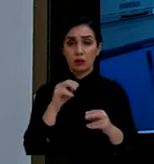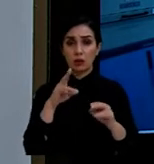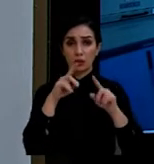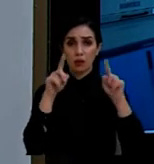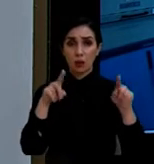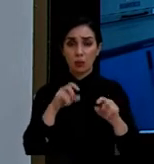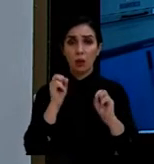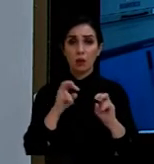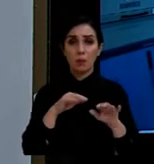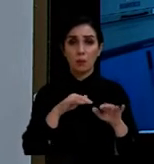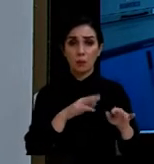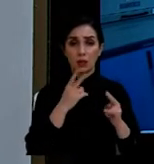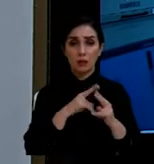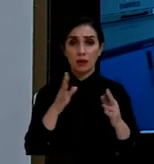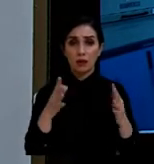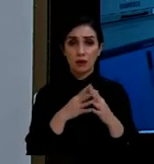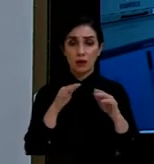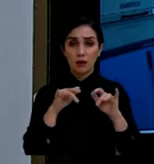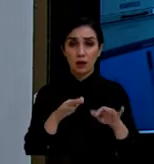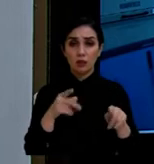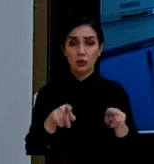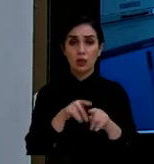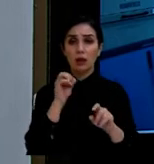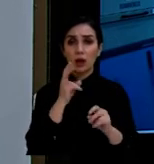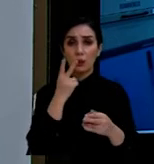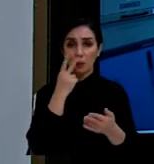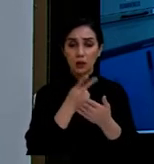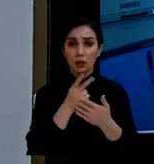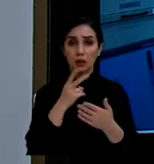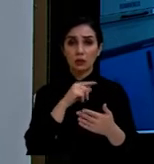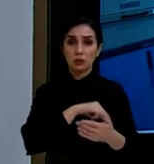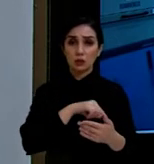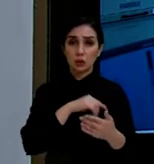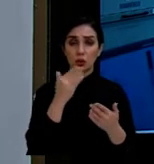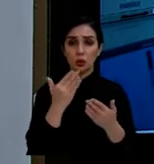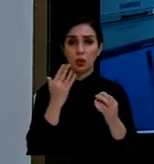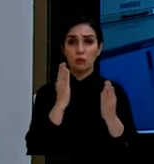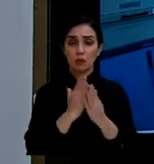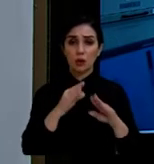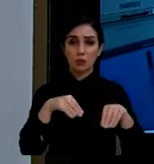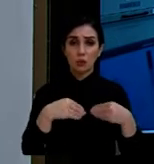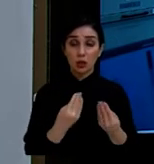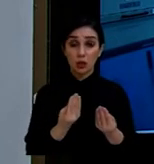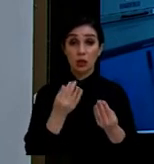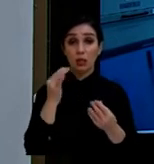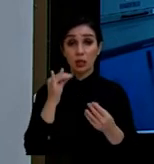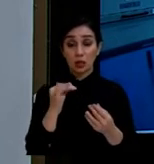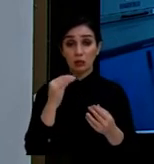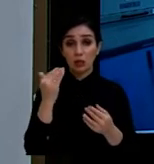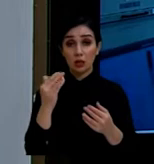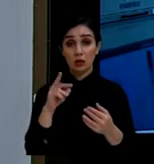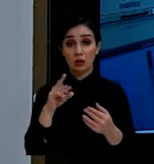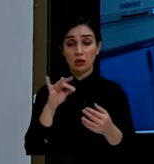табло, как протекает реакция, какие показатели им выдает в данный момент